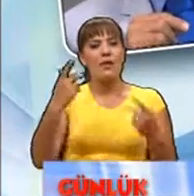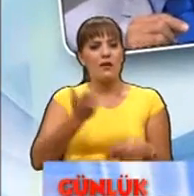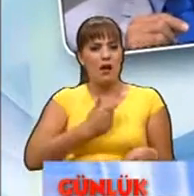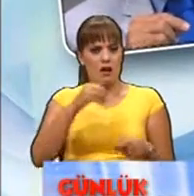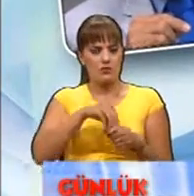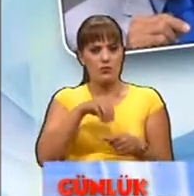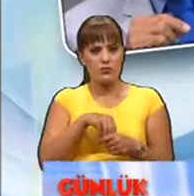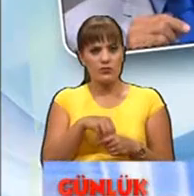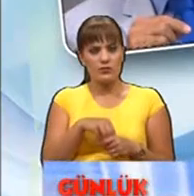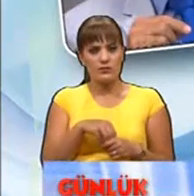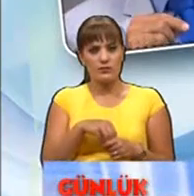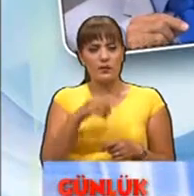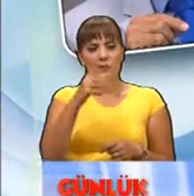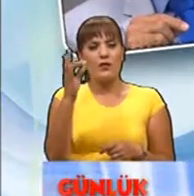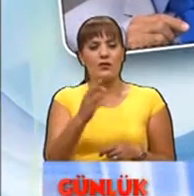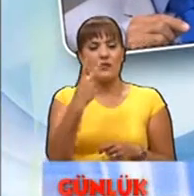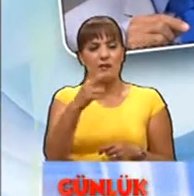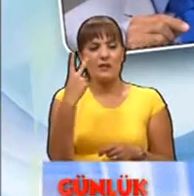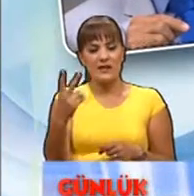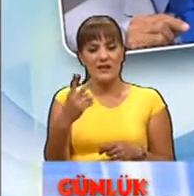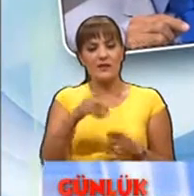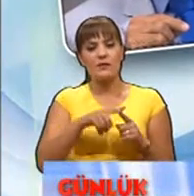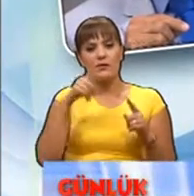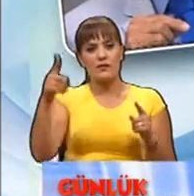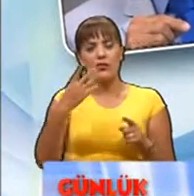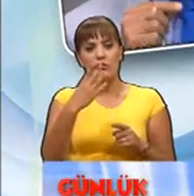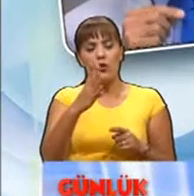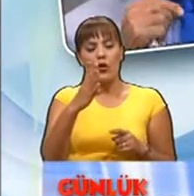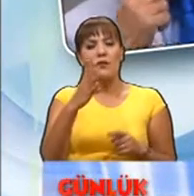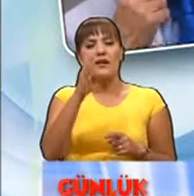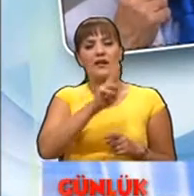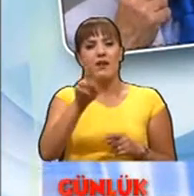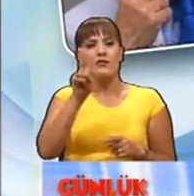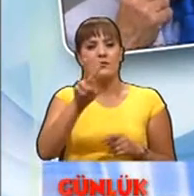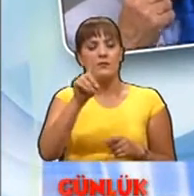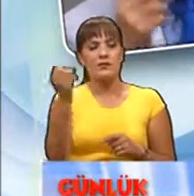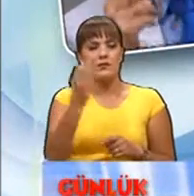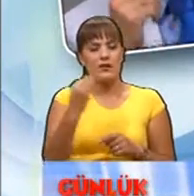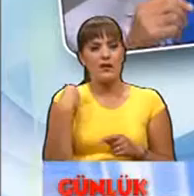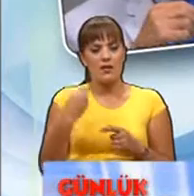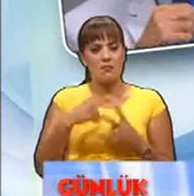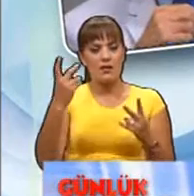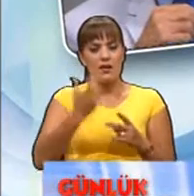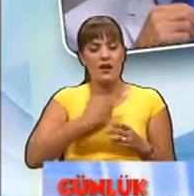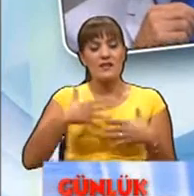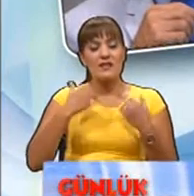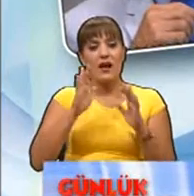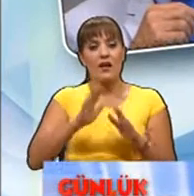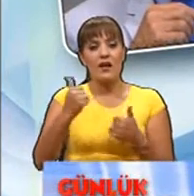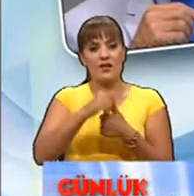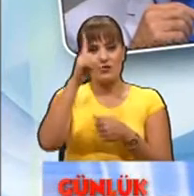kanunumuz 1 Ocak 2002'den itibaren 4721 sayılı yeni medeni kanunumuz sağ kalan eş için